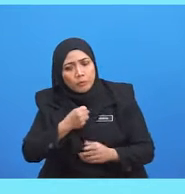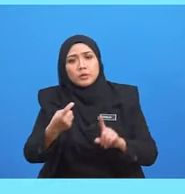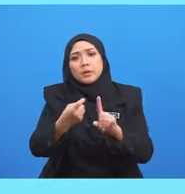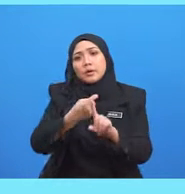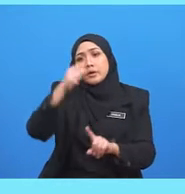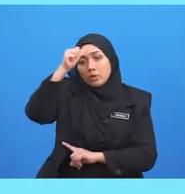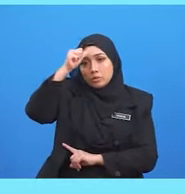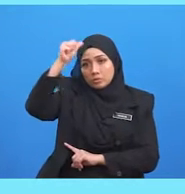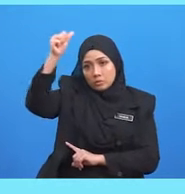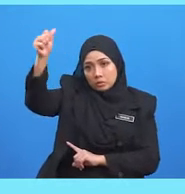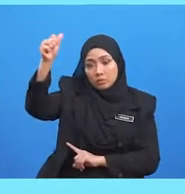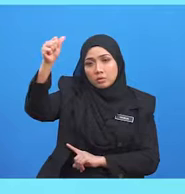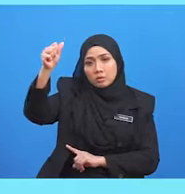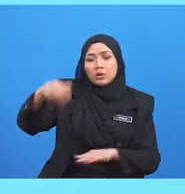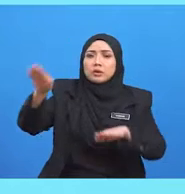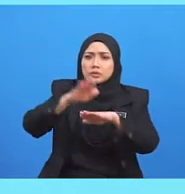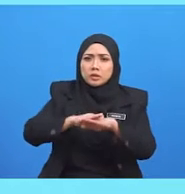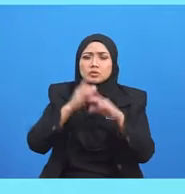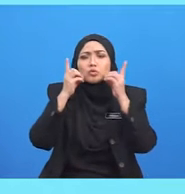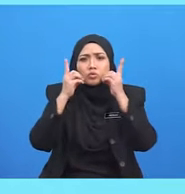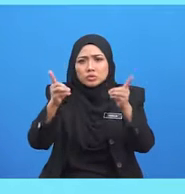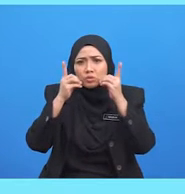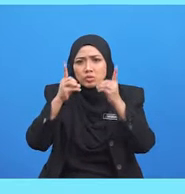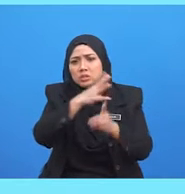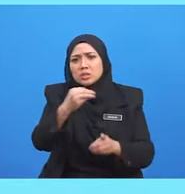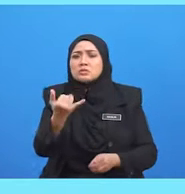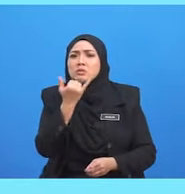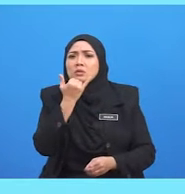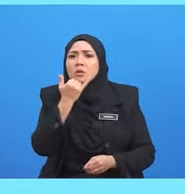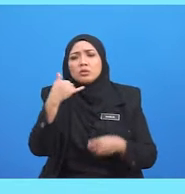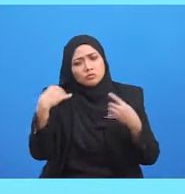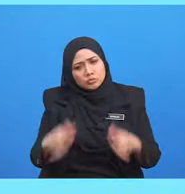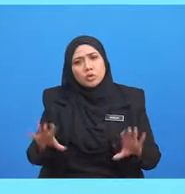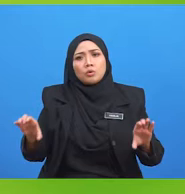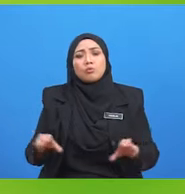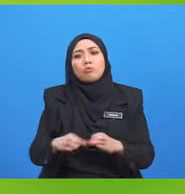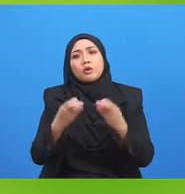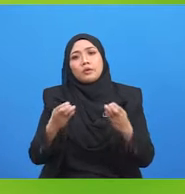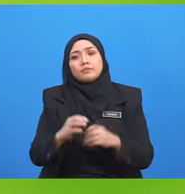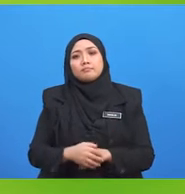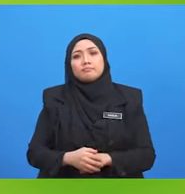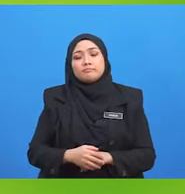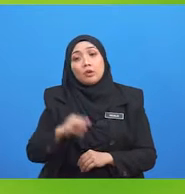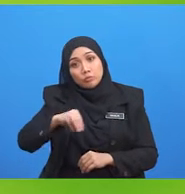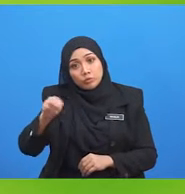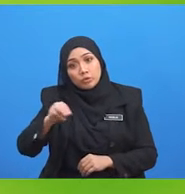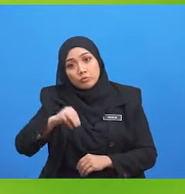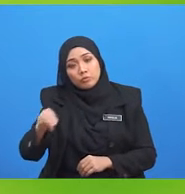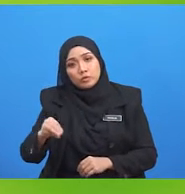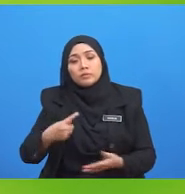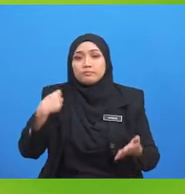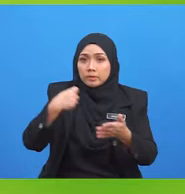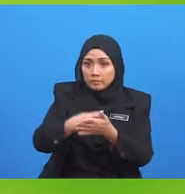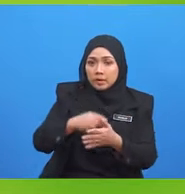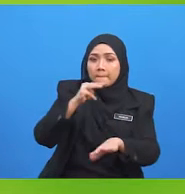Allah Subhanahu wa taala atas dosa dan kesalahan yang dilakukan. Baiklah murid-murid, kini